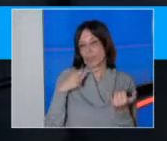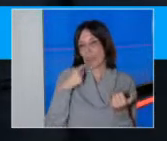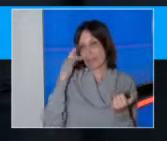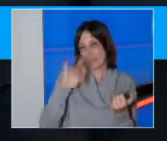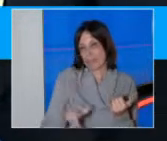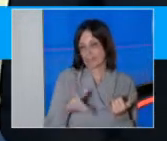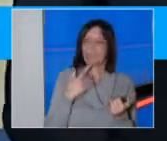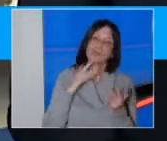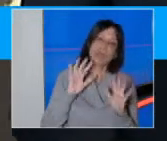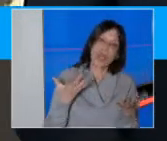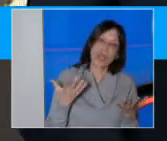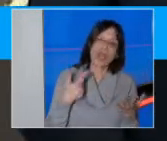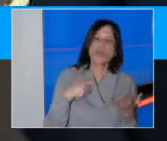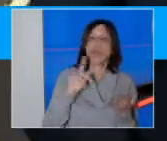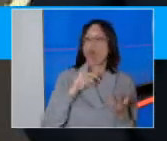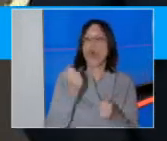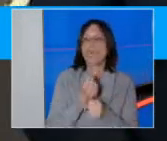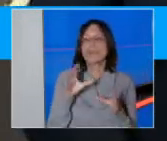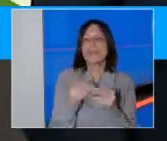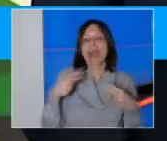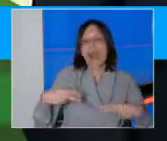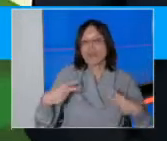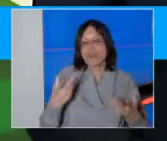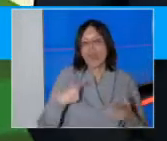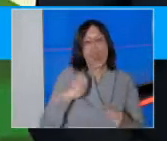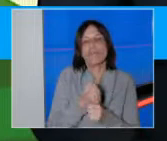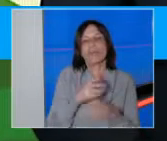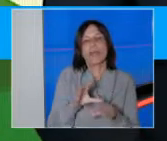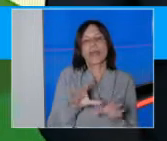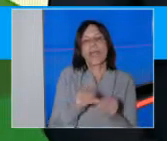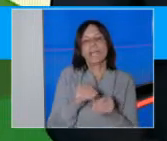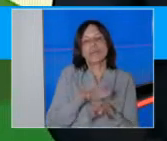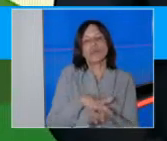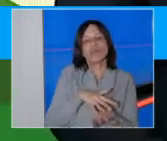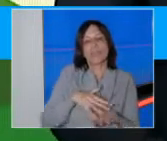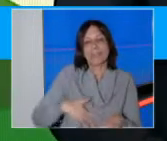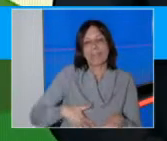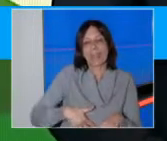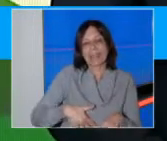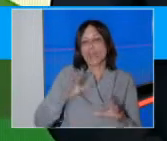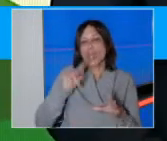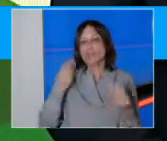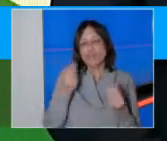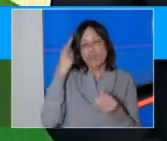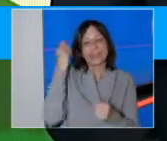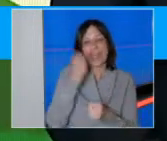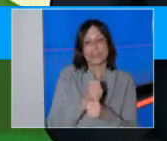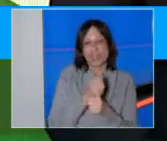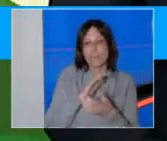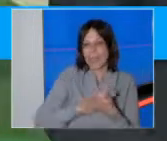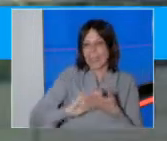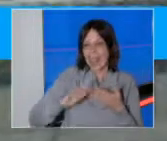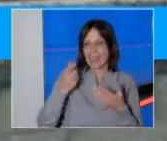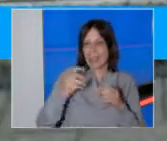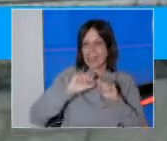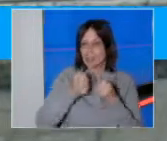א', יכול להיות, אבל אנחנו לא עובדים עם חששות, אנחנו לא עובדים עם תחושת בטן, אם יש משהו שאנחנו מתעקשים עליו מתחילת המשבר